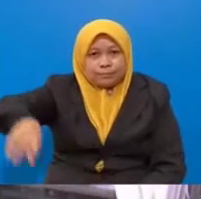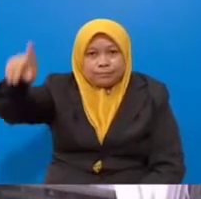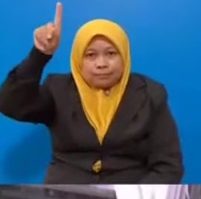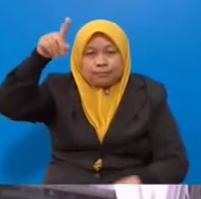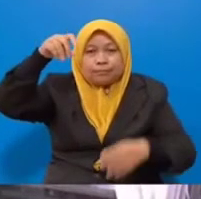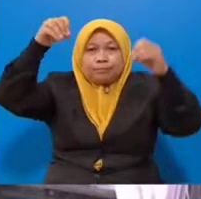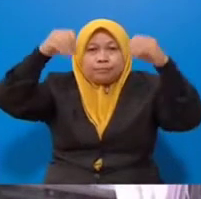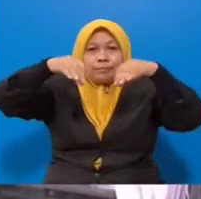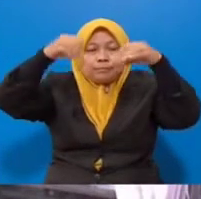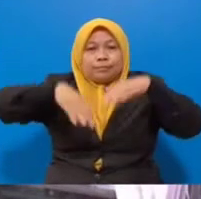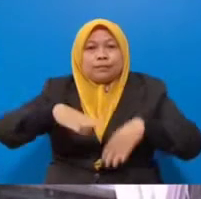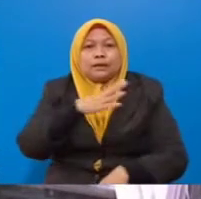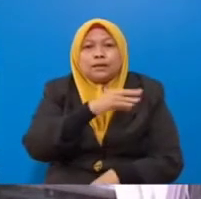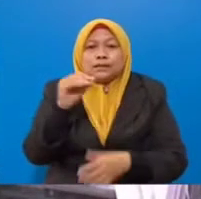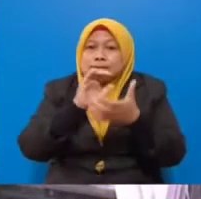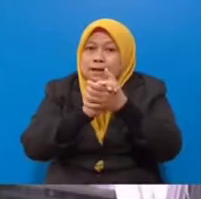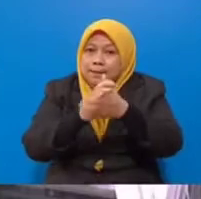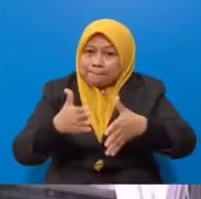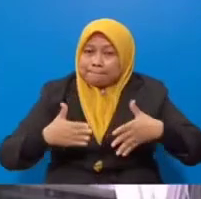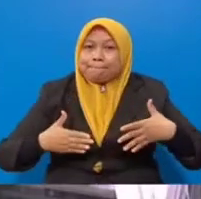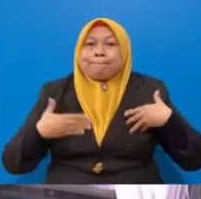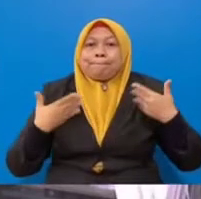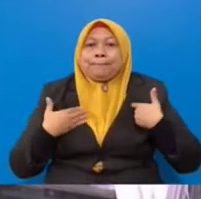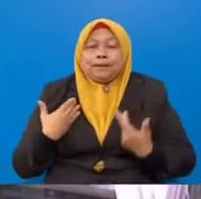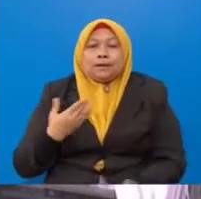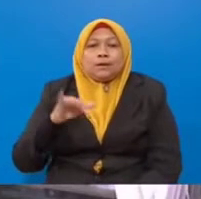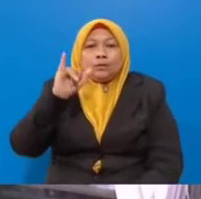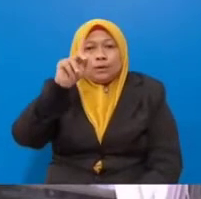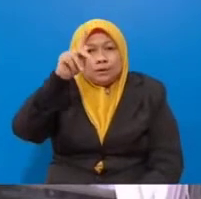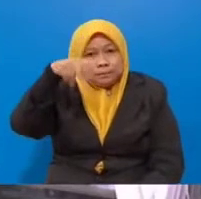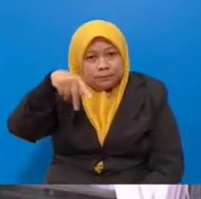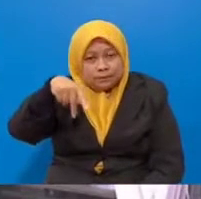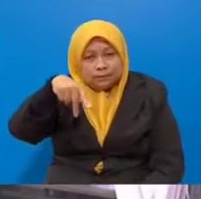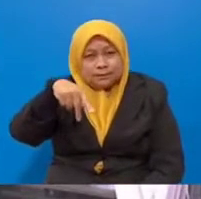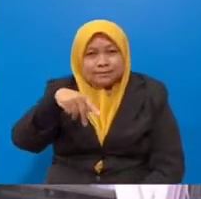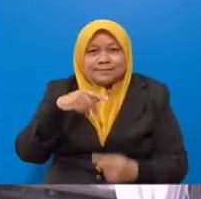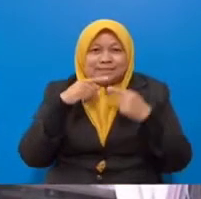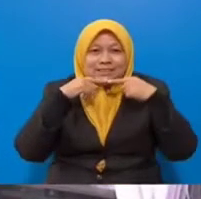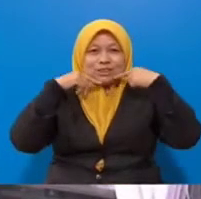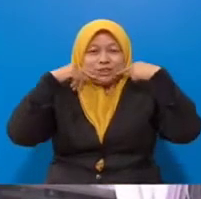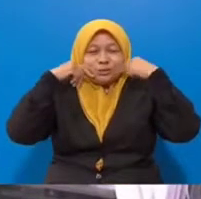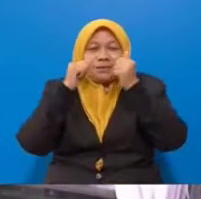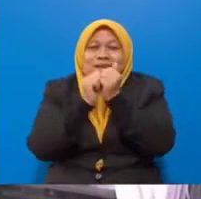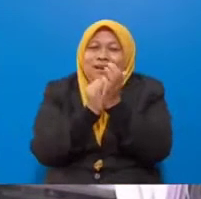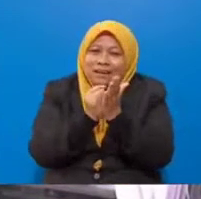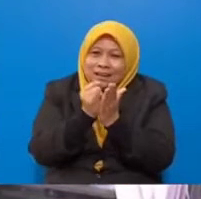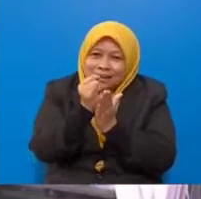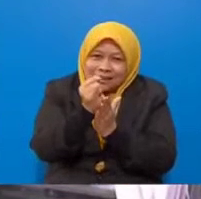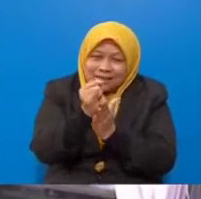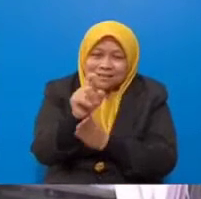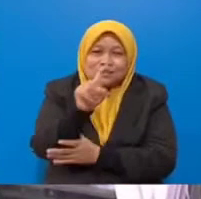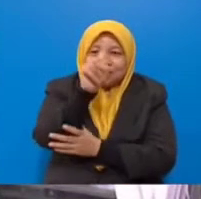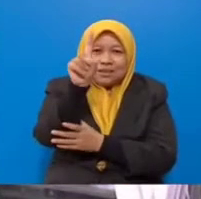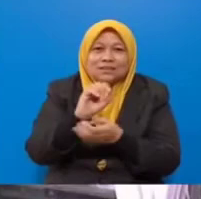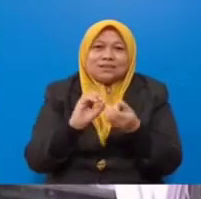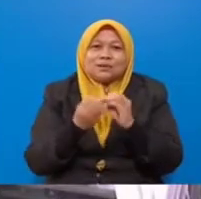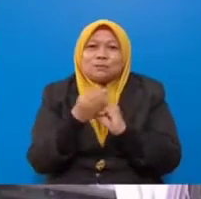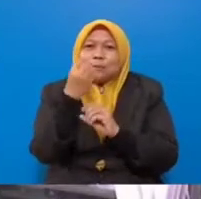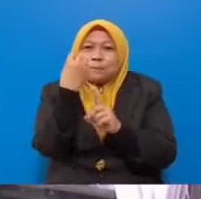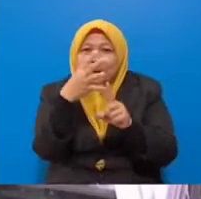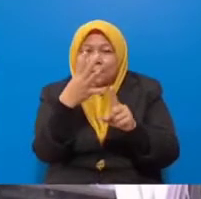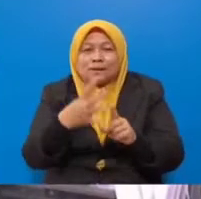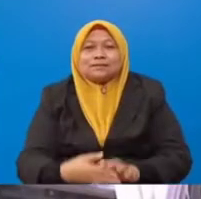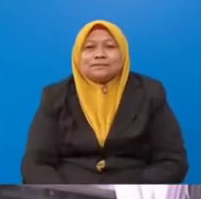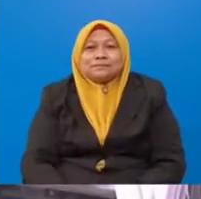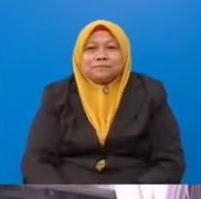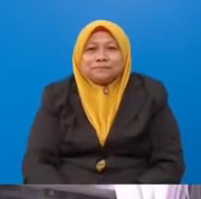warahmatullahi wabarakatuh dan salam sejahtera Trans Riyandi petua Senyumlah dengan ikhlas shock dan saya Nomor